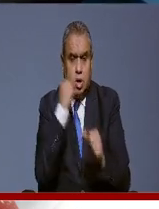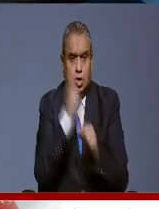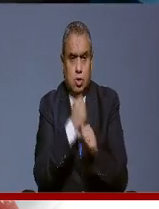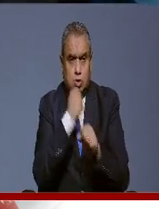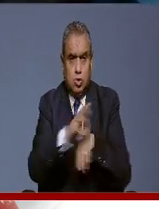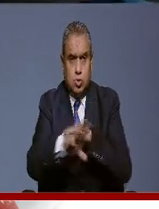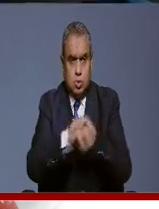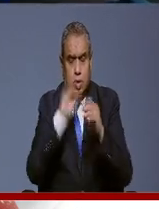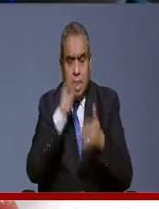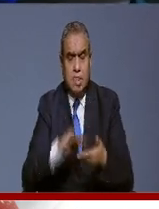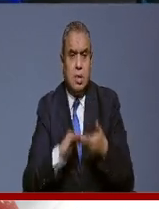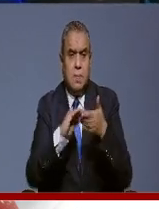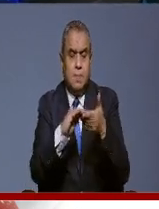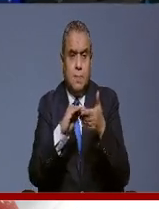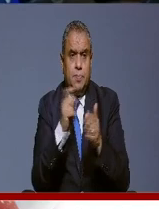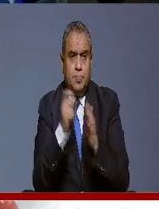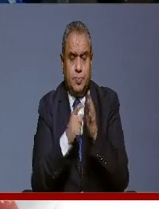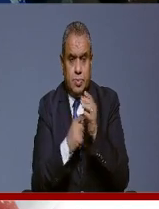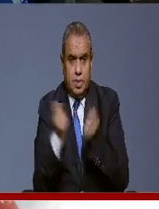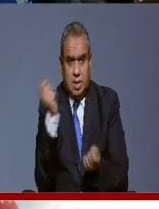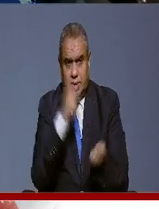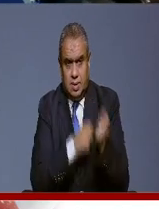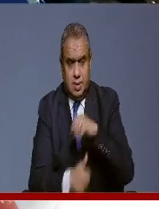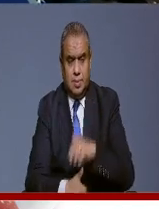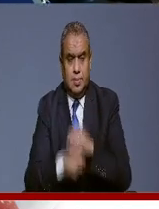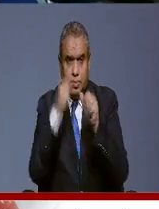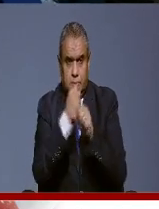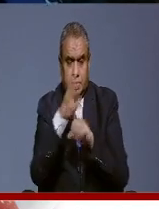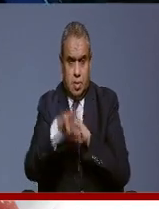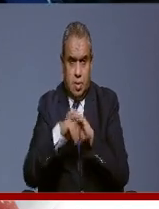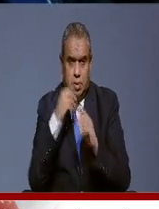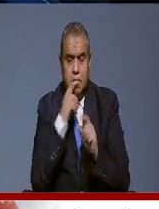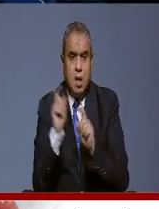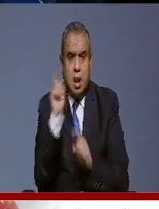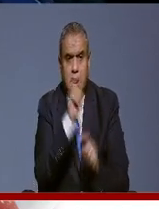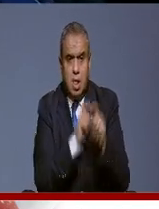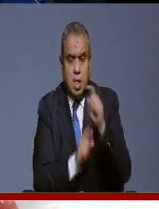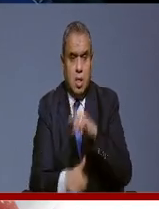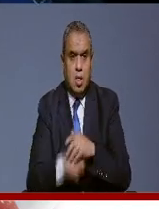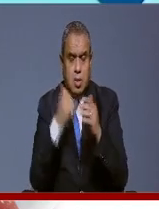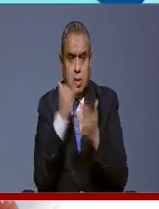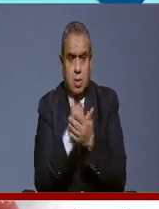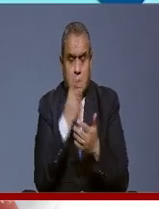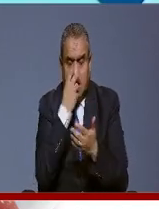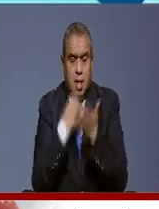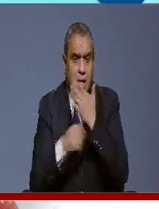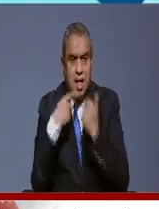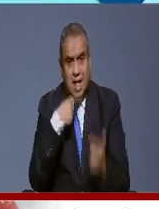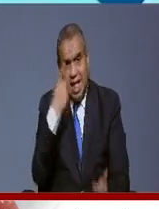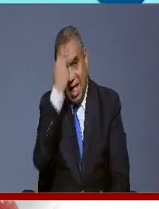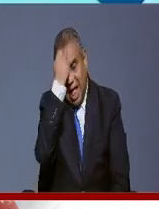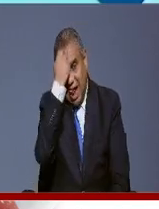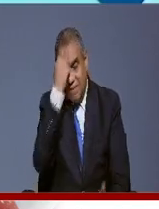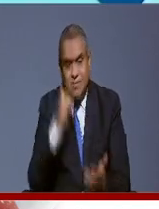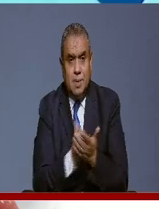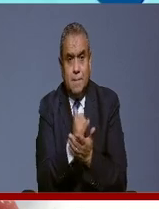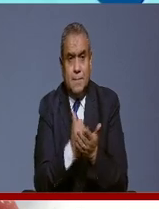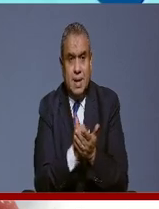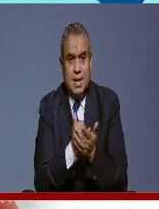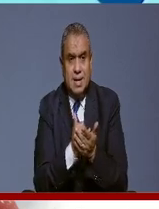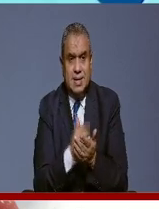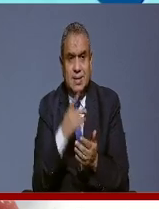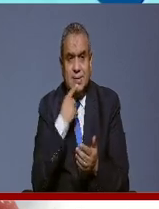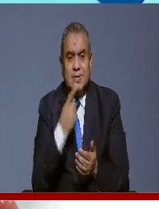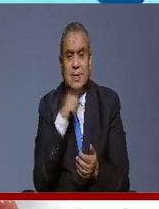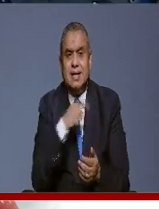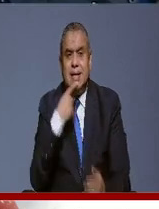نساعد. بس هنطمع بقى من هنا يا فندم في بداية الحوار، وحضرتك قلت لي 1000 مدرسة، احنا هنقول احنا عايزين 100 مدرسة